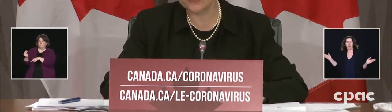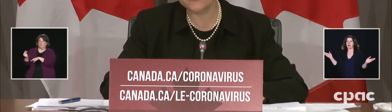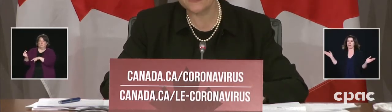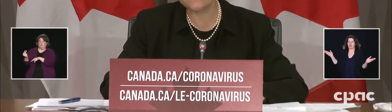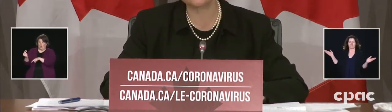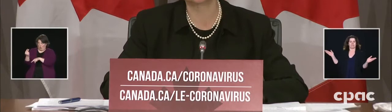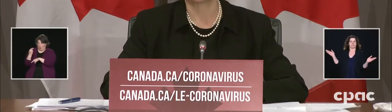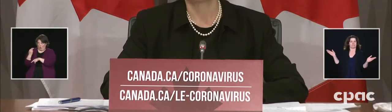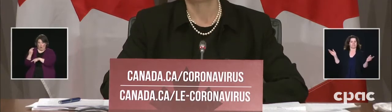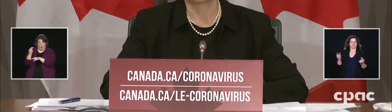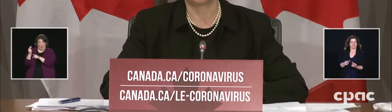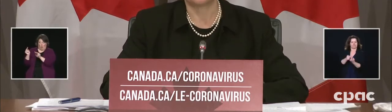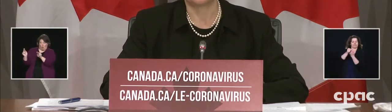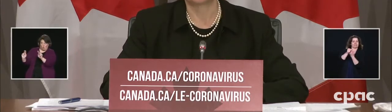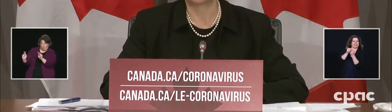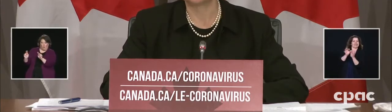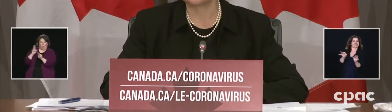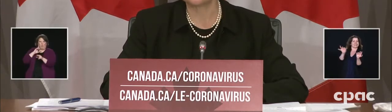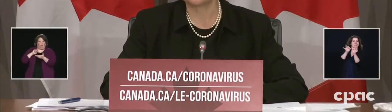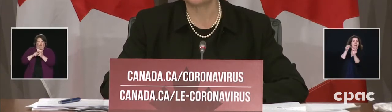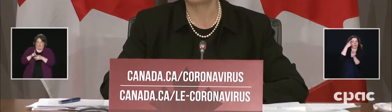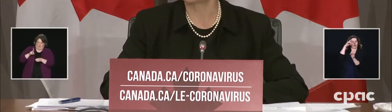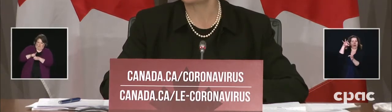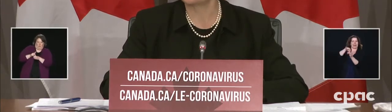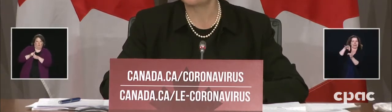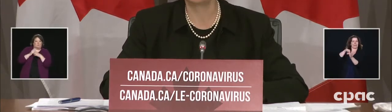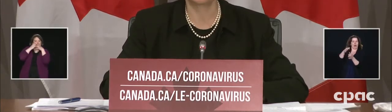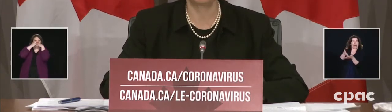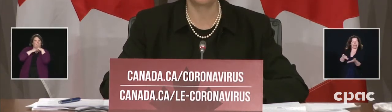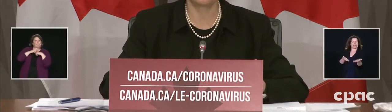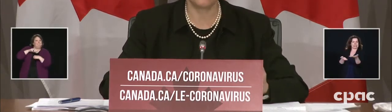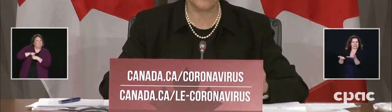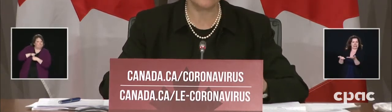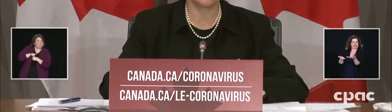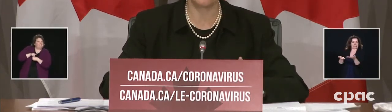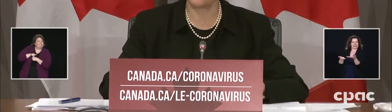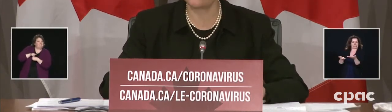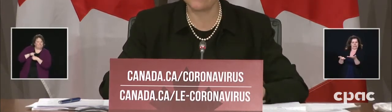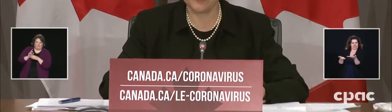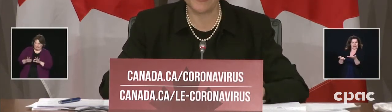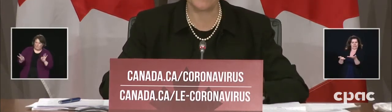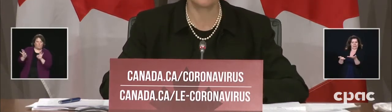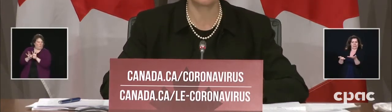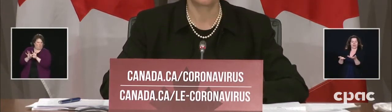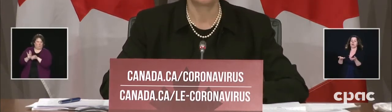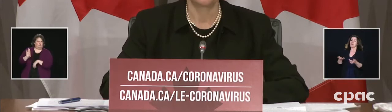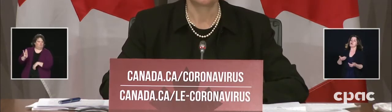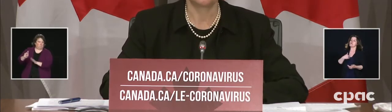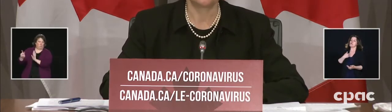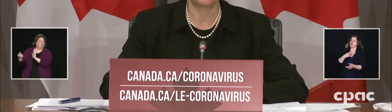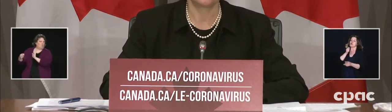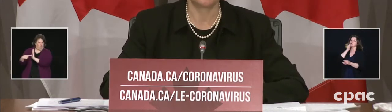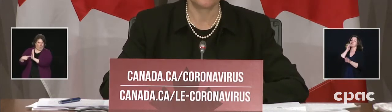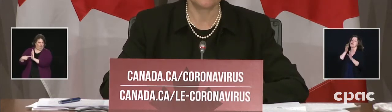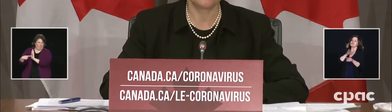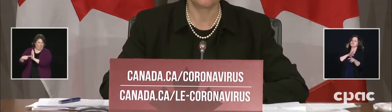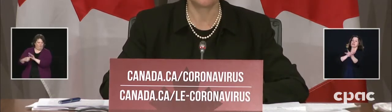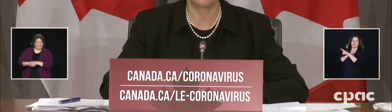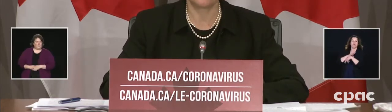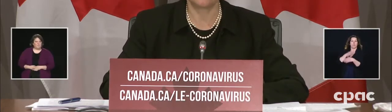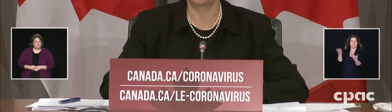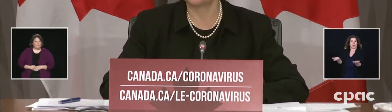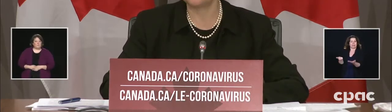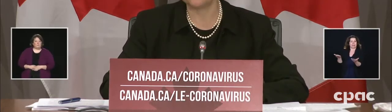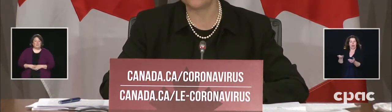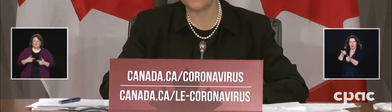cause des journalistes qui sont présents pour voir ce qui se passe, qui sont